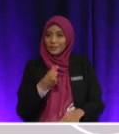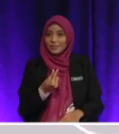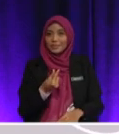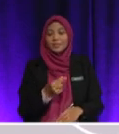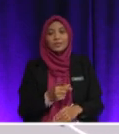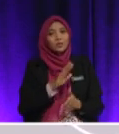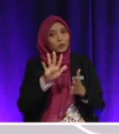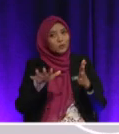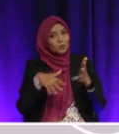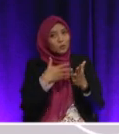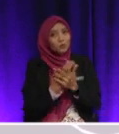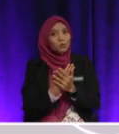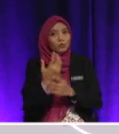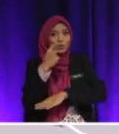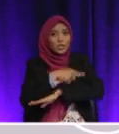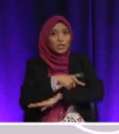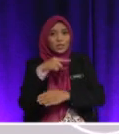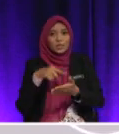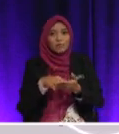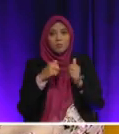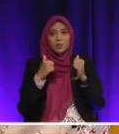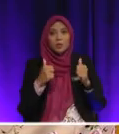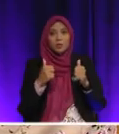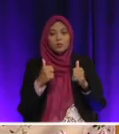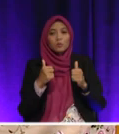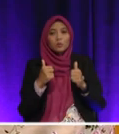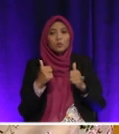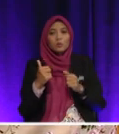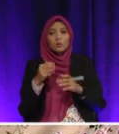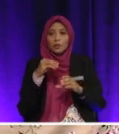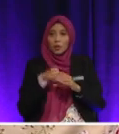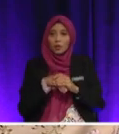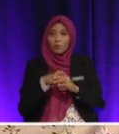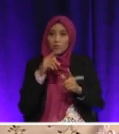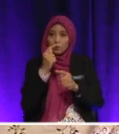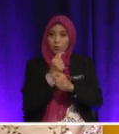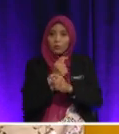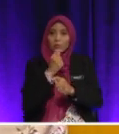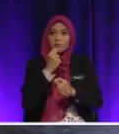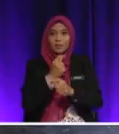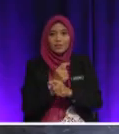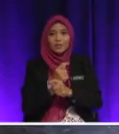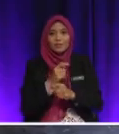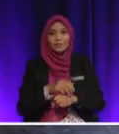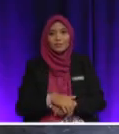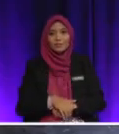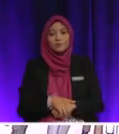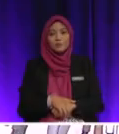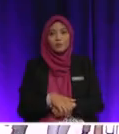semuanya semuanya Hari ini Cemerlang ya dalam menghasilkan skrip pidato dan juga menyampaikan pidato